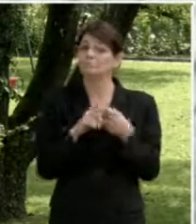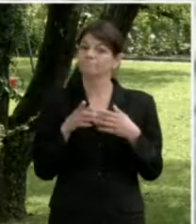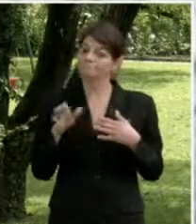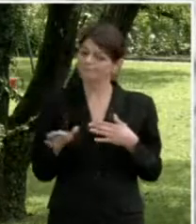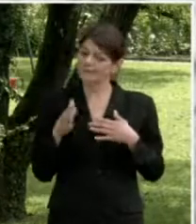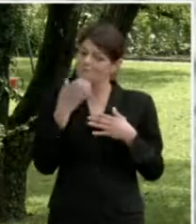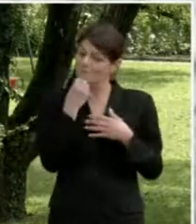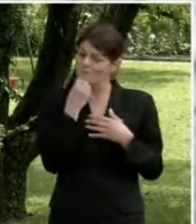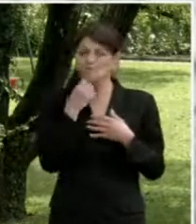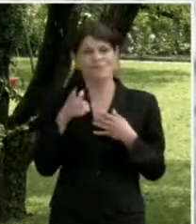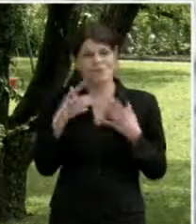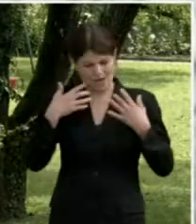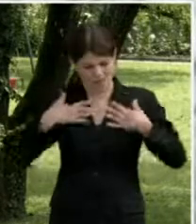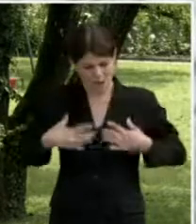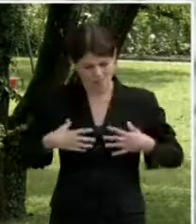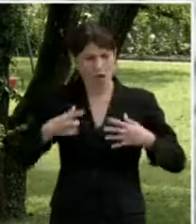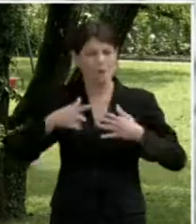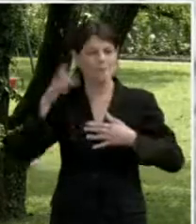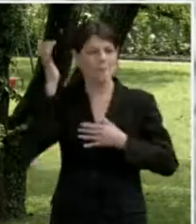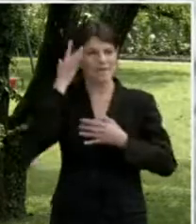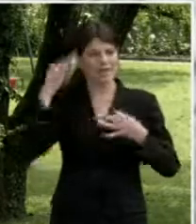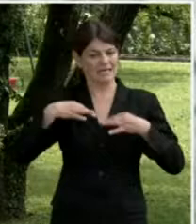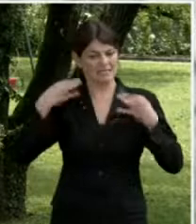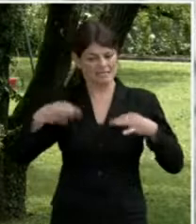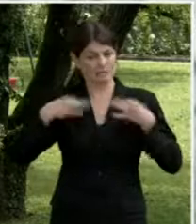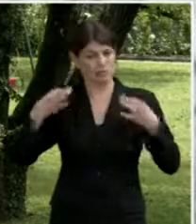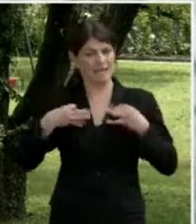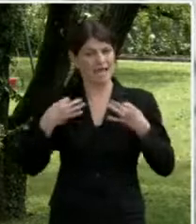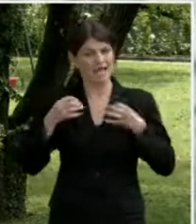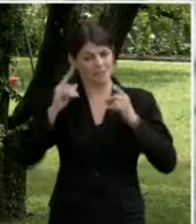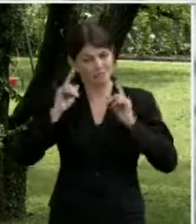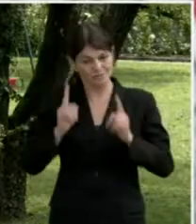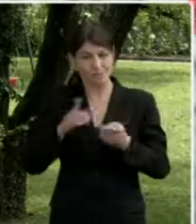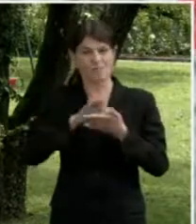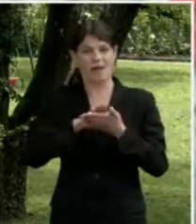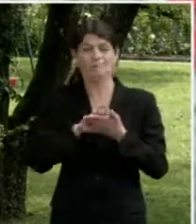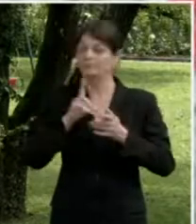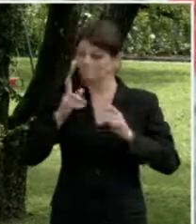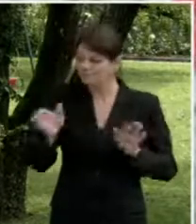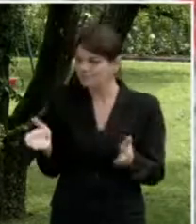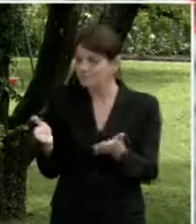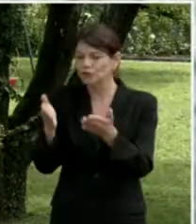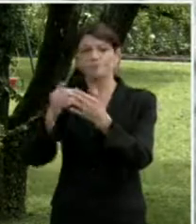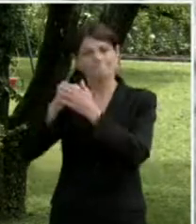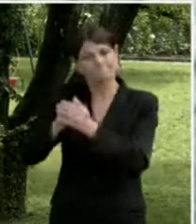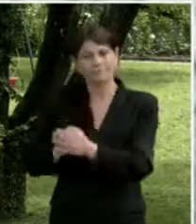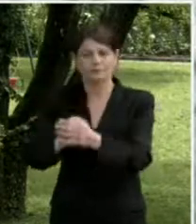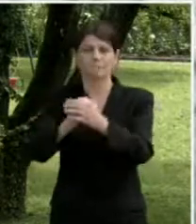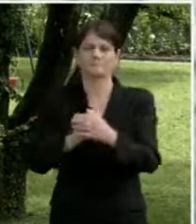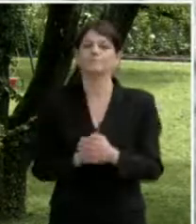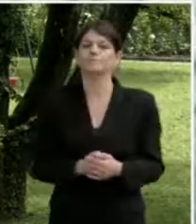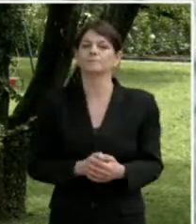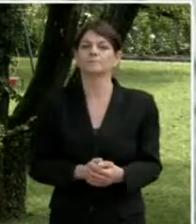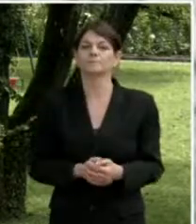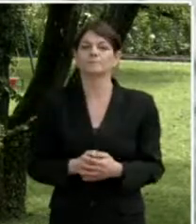nach körperlicher wie auch mentaler Gesundheit unterstützt und gefördert wird.